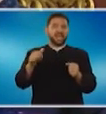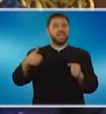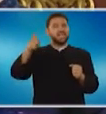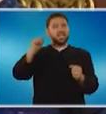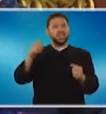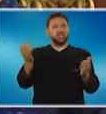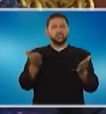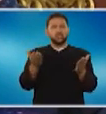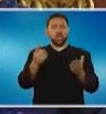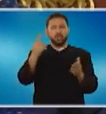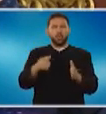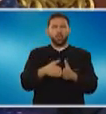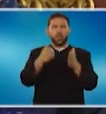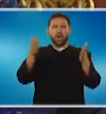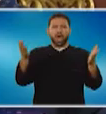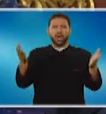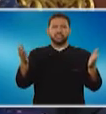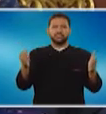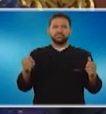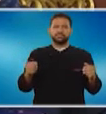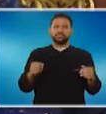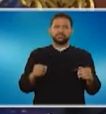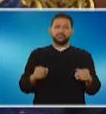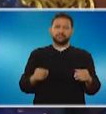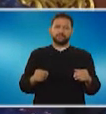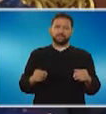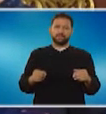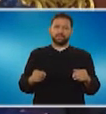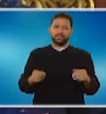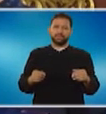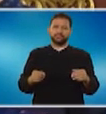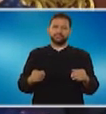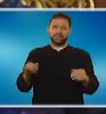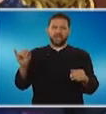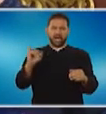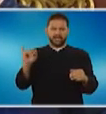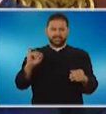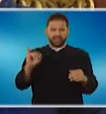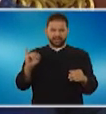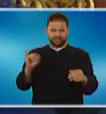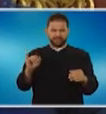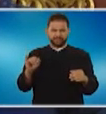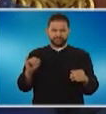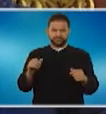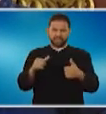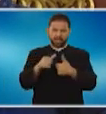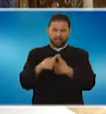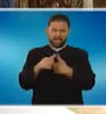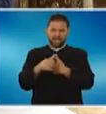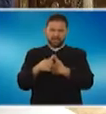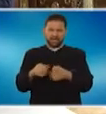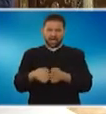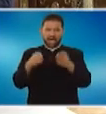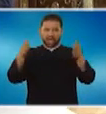citind cumva o carte așa pasată ca idee de prieteni,